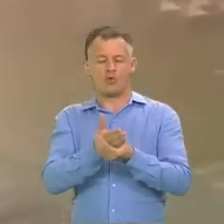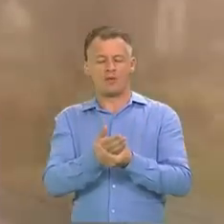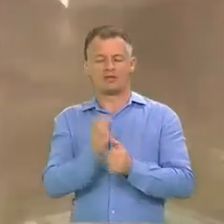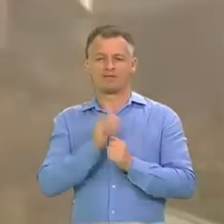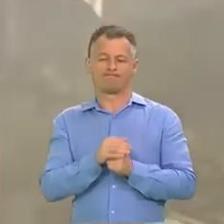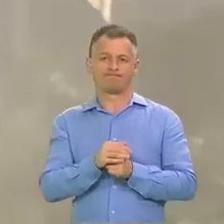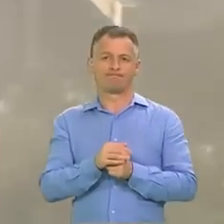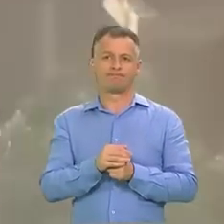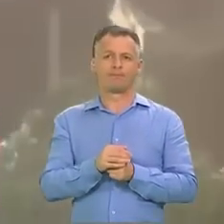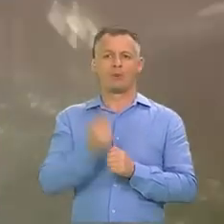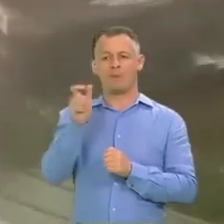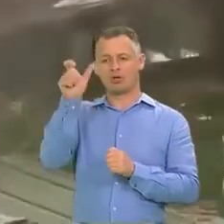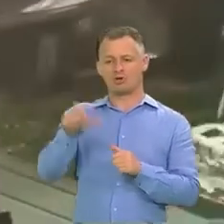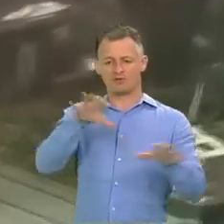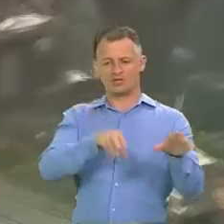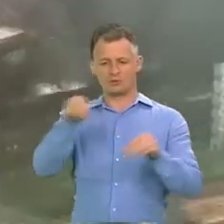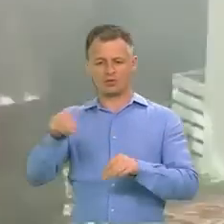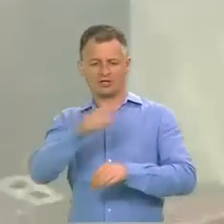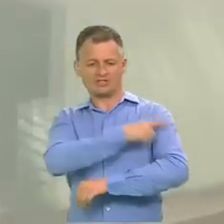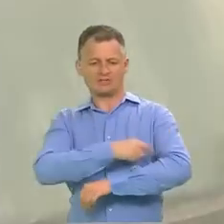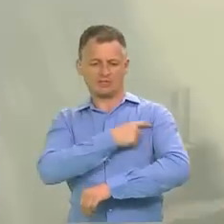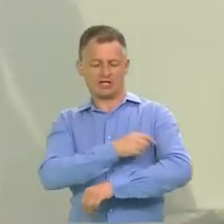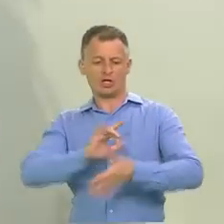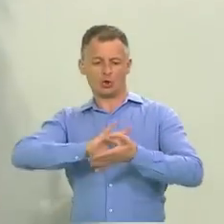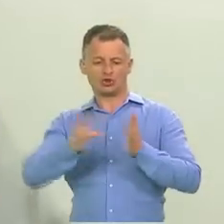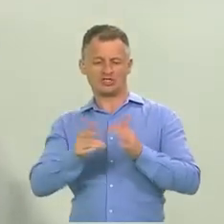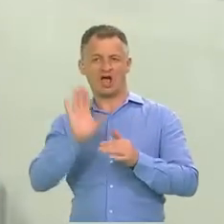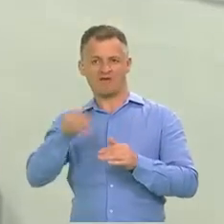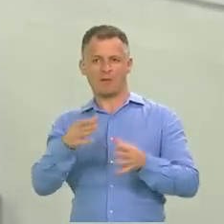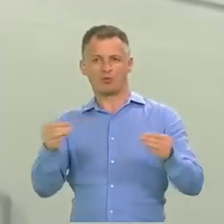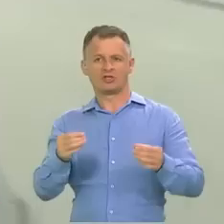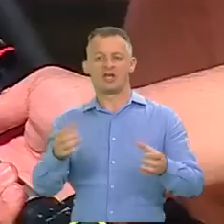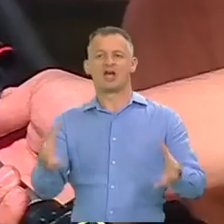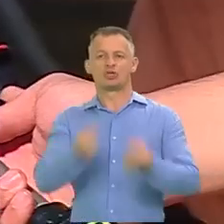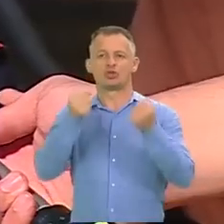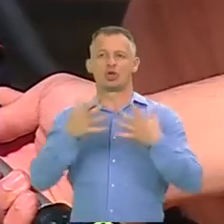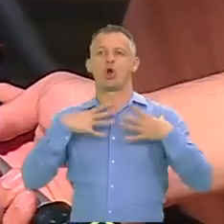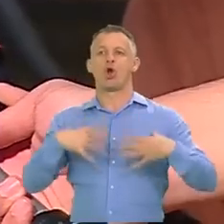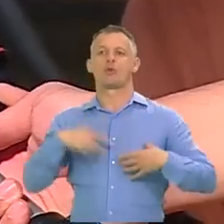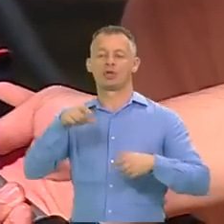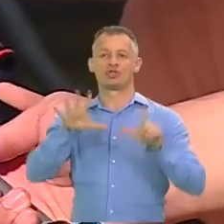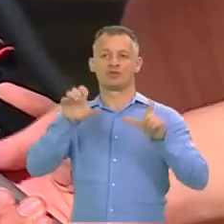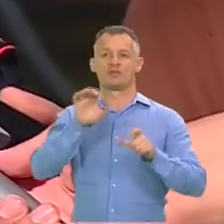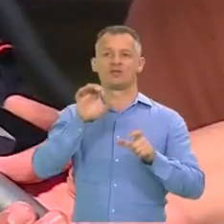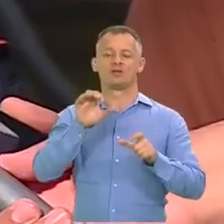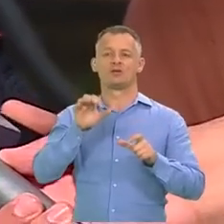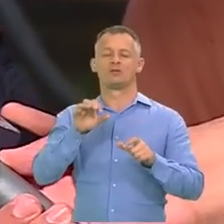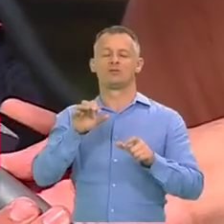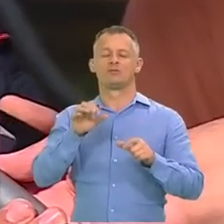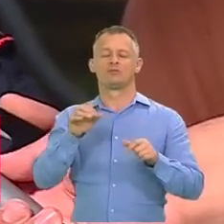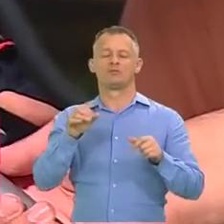persoană a fost transportată de urgență la spital, avea mai multe arsuri. Suprafața afectată este de aproximativ 700 de metri